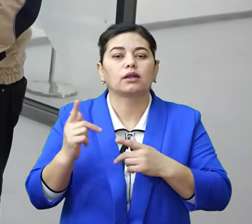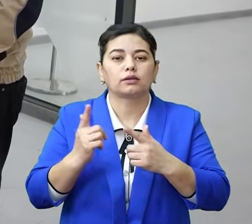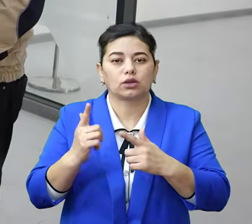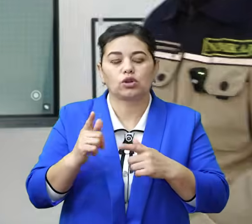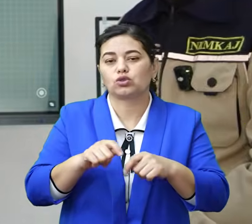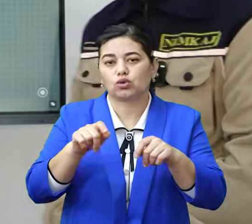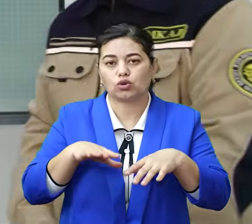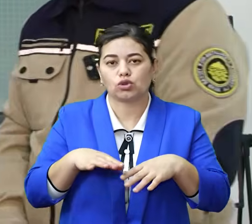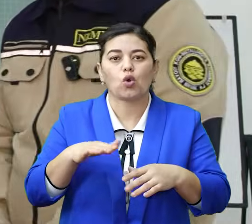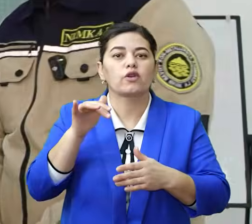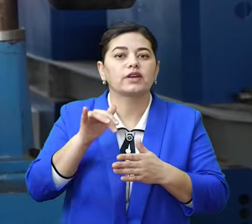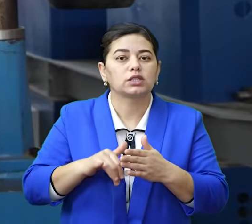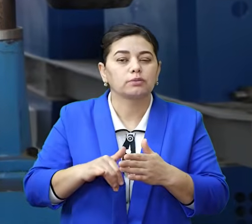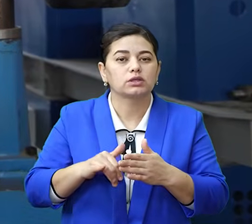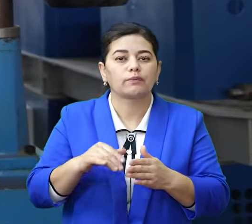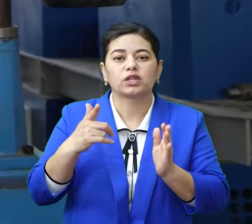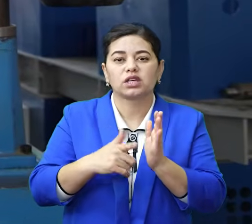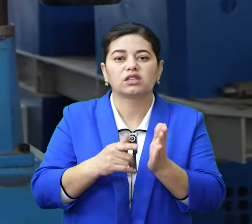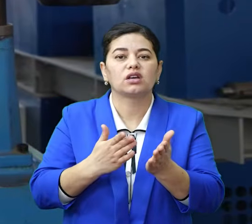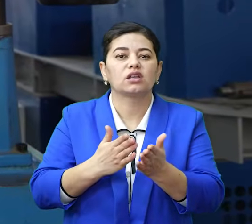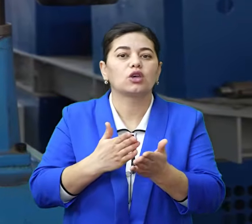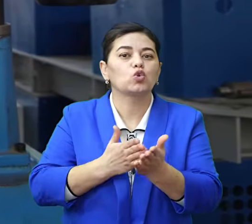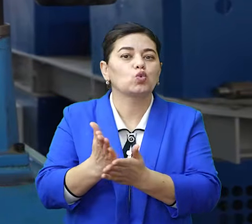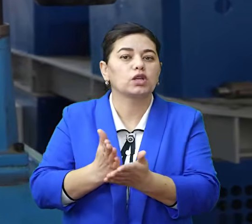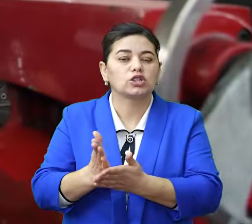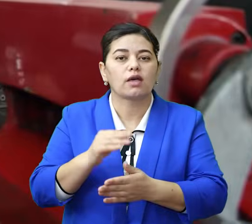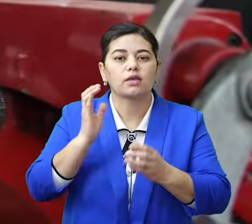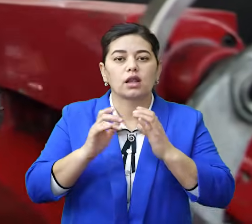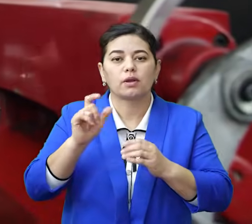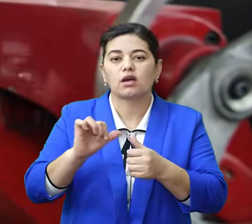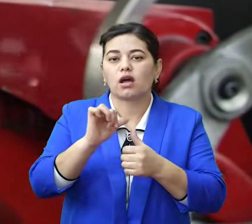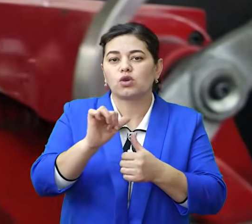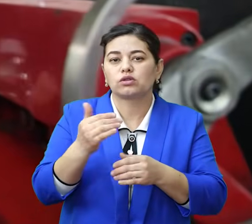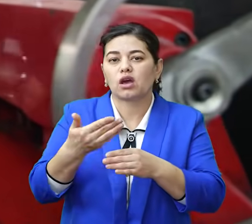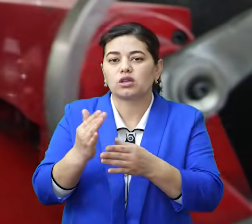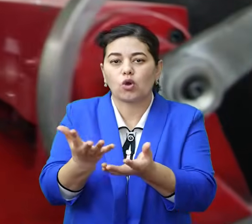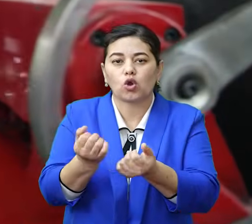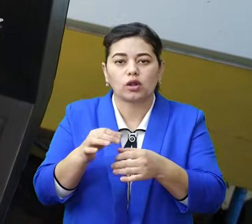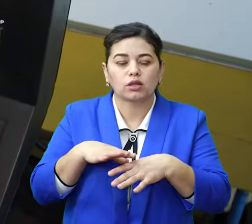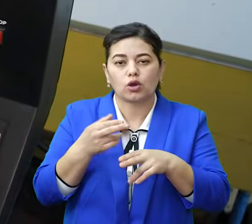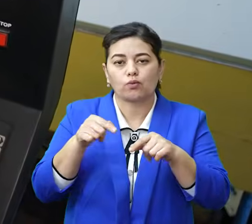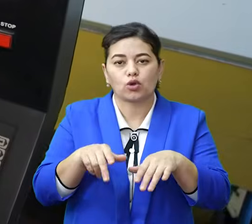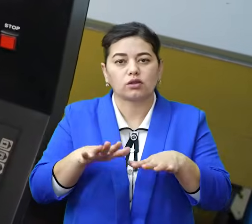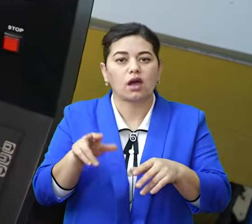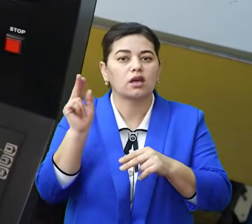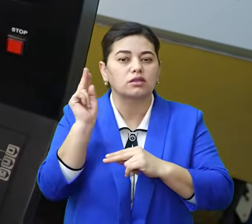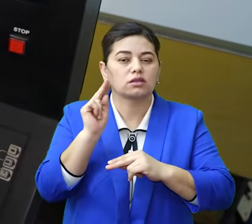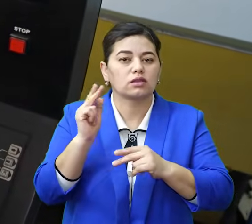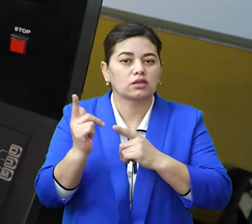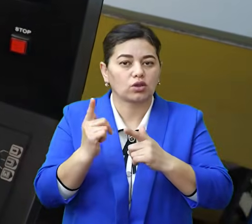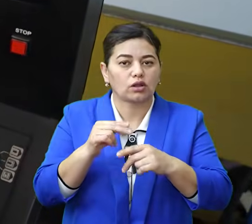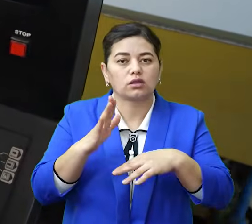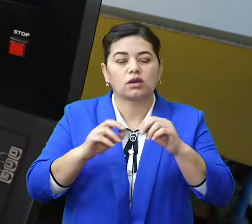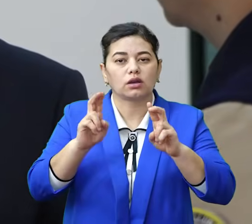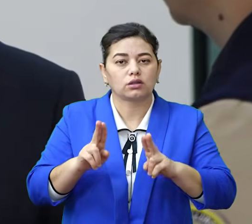yo'lga qo'yilgan. Universitetimizdagi 7 ta yo'nalishdan talabalar alohida ajratib olinadi. Bu yerda tayyorlanadi kadrlar.